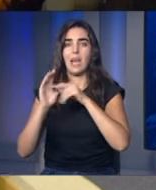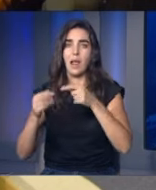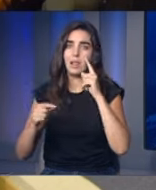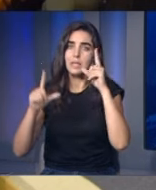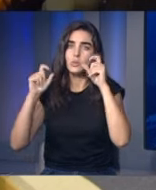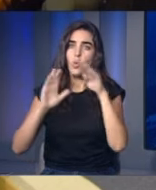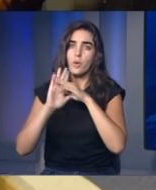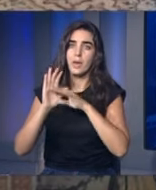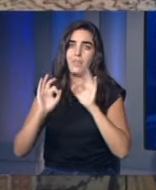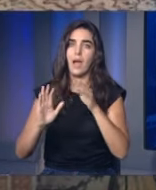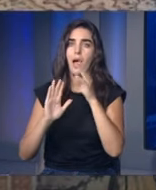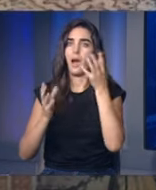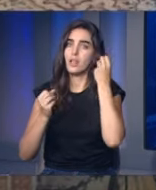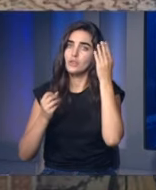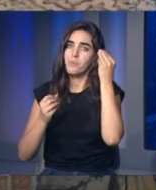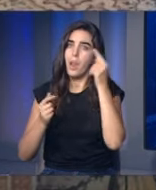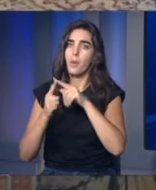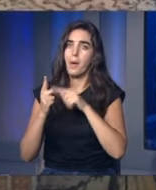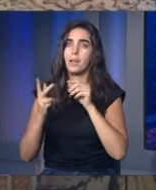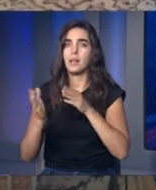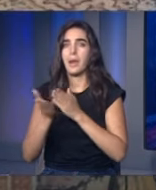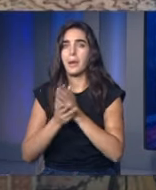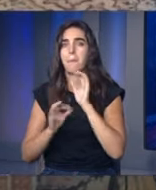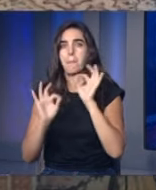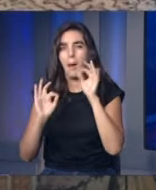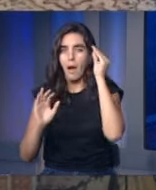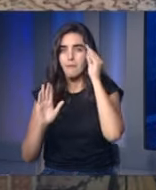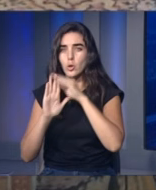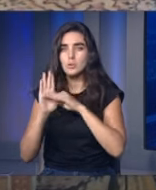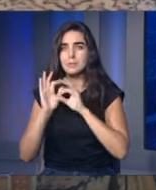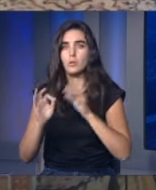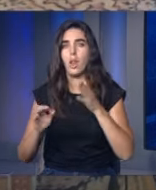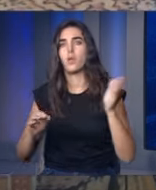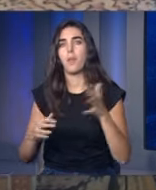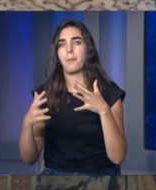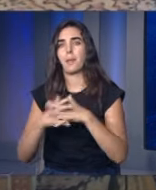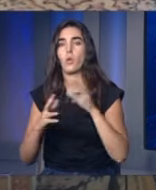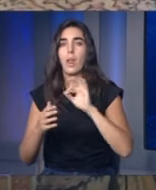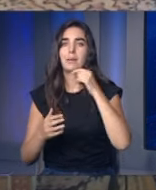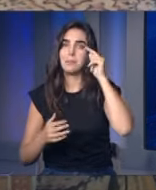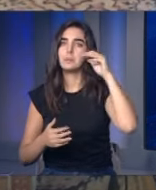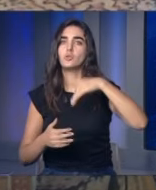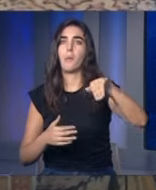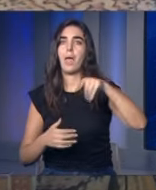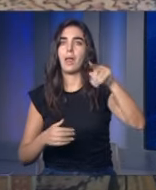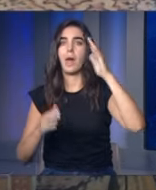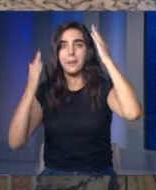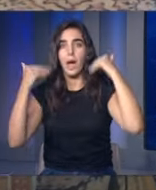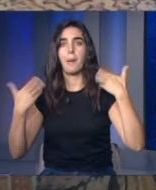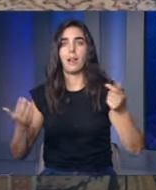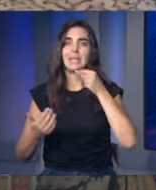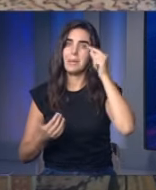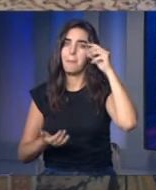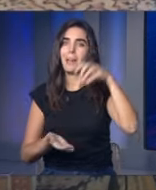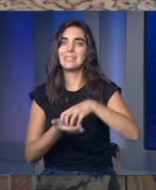لتفاصيل ومعاني الصور في سبيل تسهيل اكتشاف غنى هذا الإرث المحفوظ بوفرة في دير سيدة البشارة في زؤم